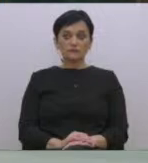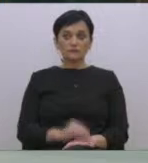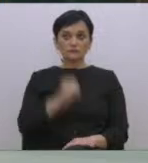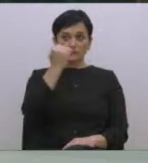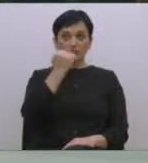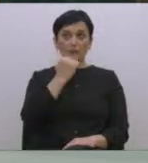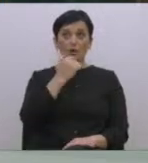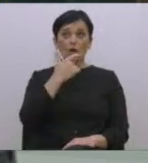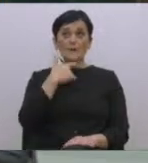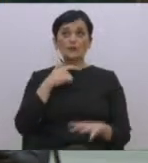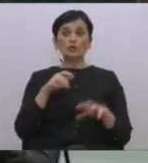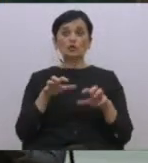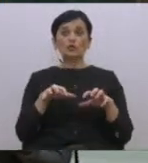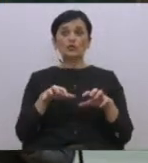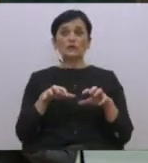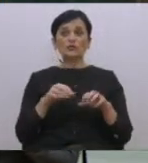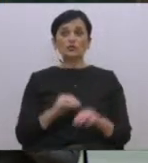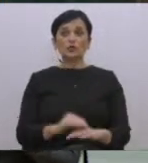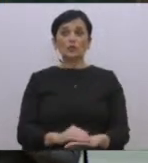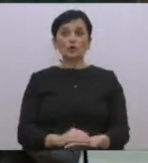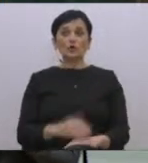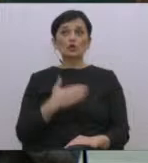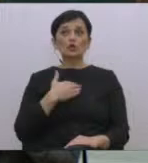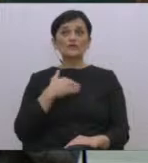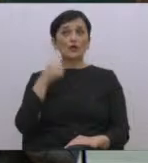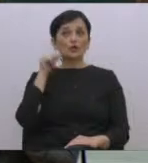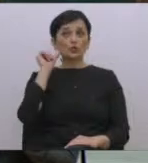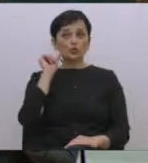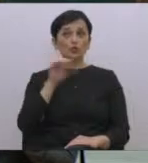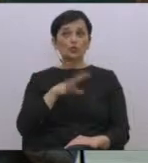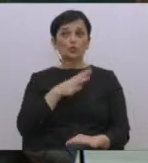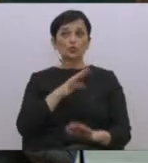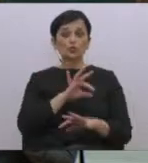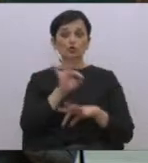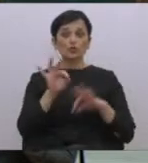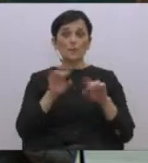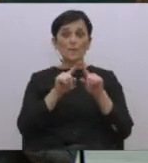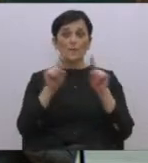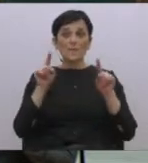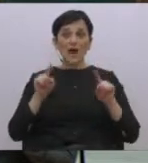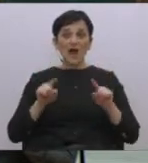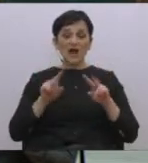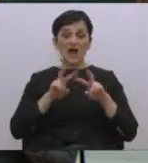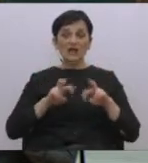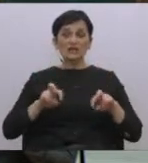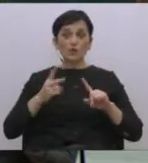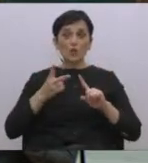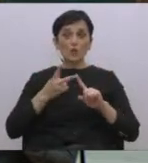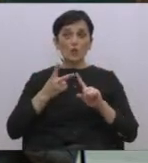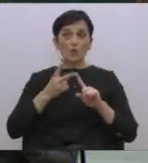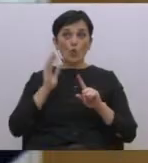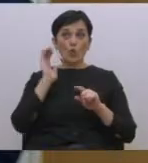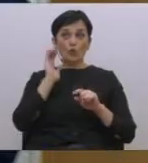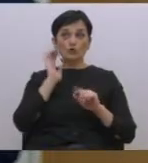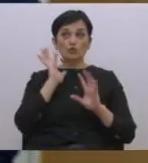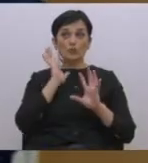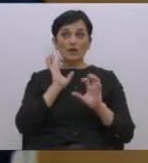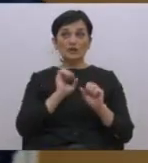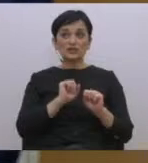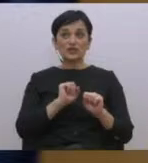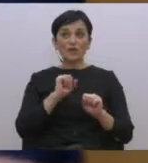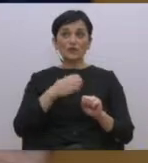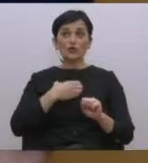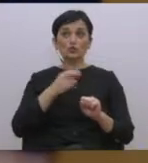მადლობთ ბატონო თავმჯდომარე. ჩვენ გუშინ მქონდა პროექტის პაკეტის განხილვა მეორე მოსმენით თავდაცვის და უშიშობის